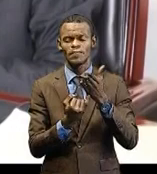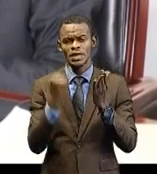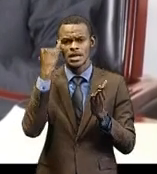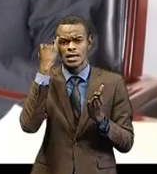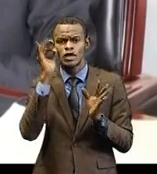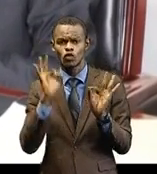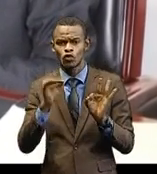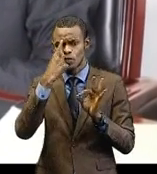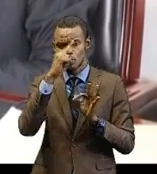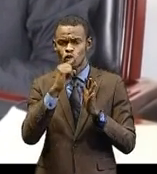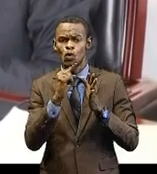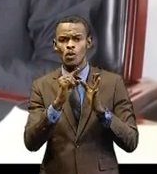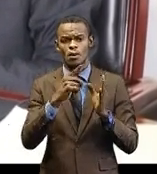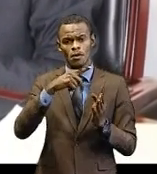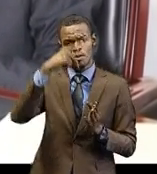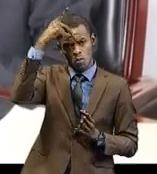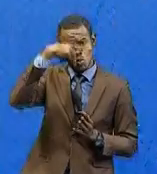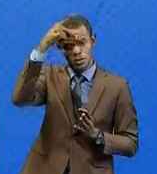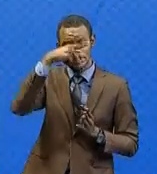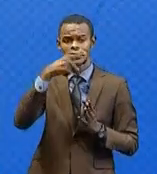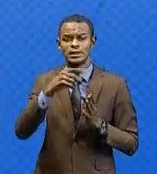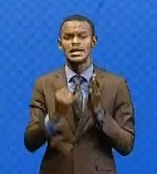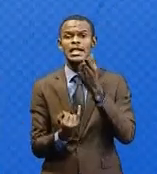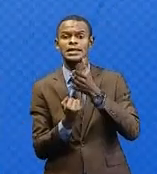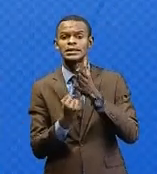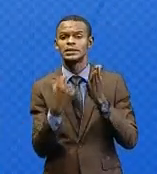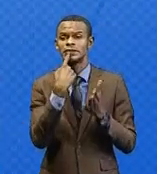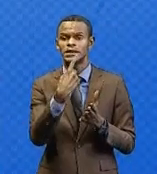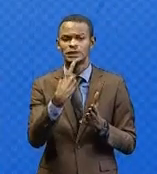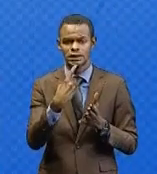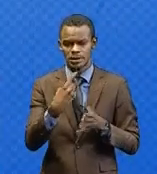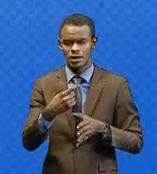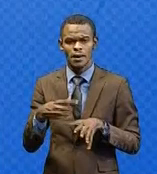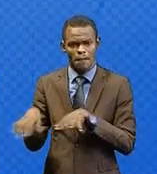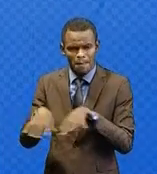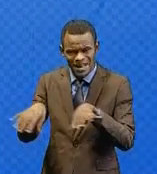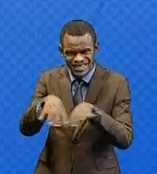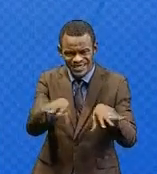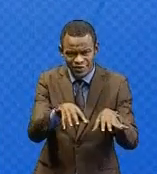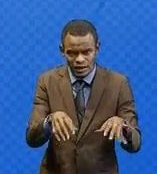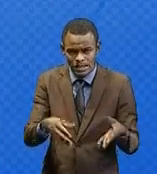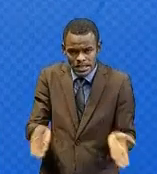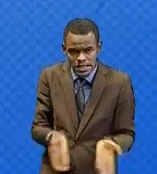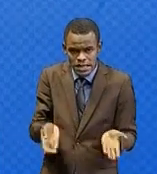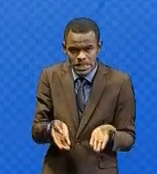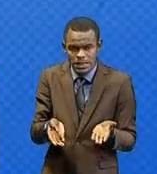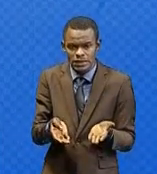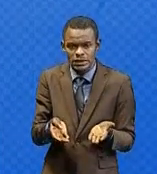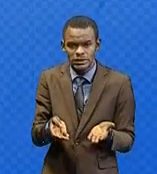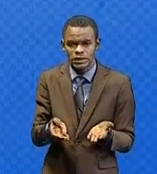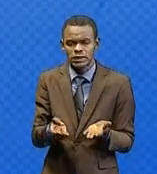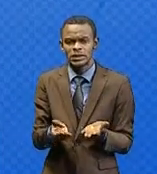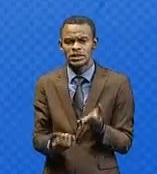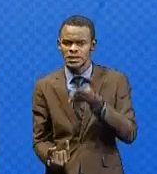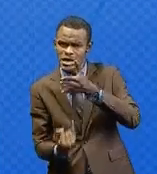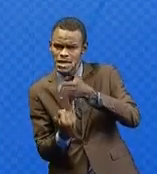vise la substitution des importations par la production locale, étant donné que leurs factures pèsent